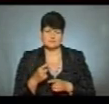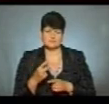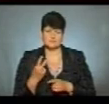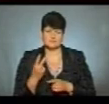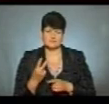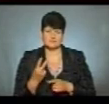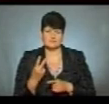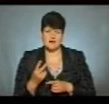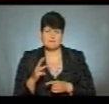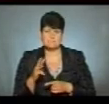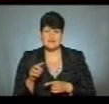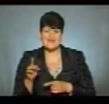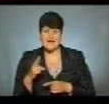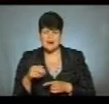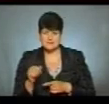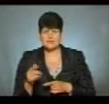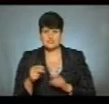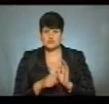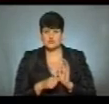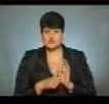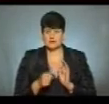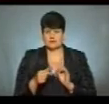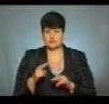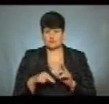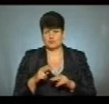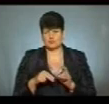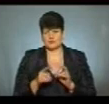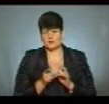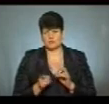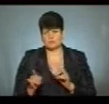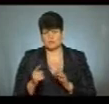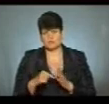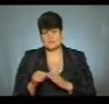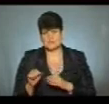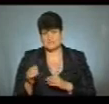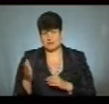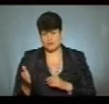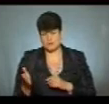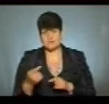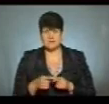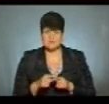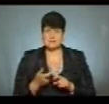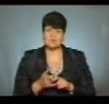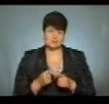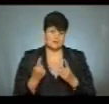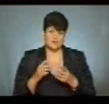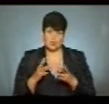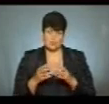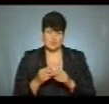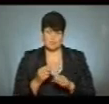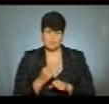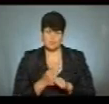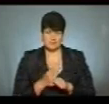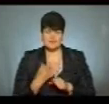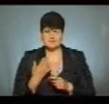2,5-2 мільярди 600 гривнів для того, щоб збудувати об'їзну міста Теребовлі. Це дуже великий об'єм робіт, там,